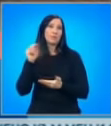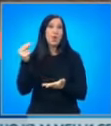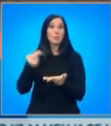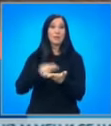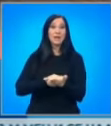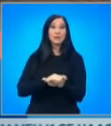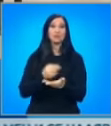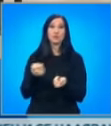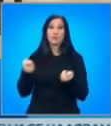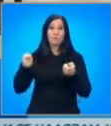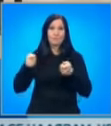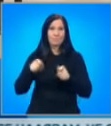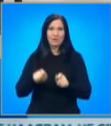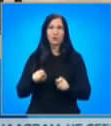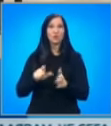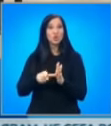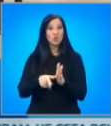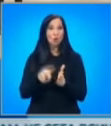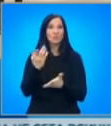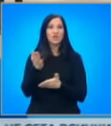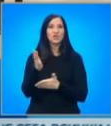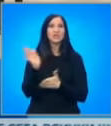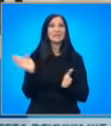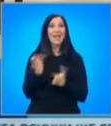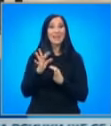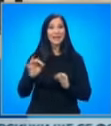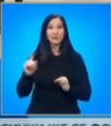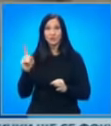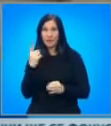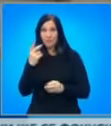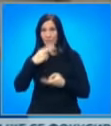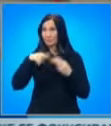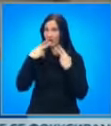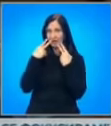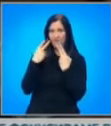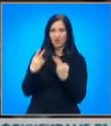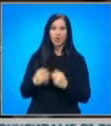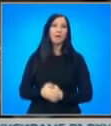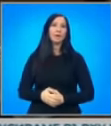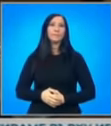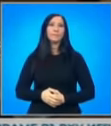отбелязано, че те са изтекли. Това ще стане ясно само при проверка. Вижте още.